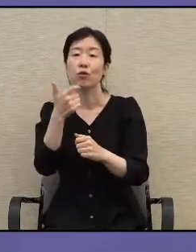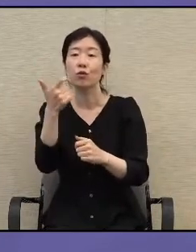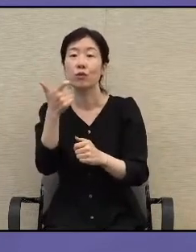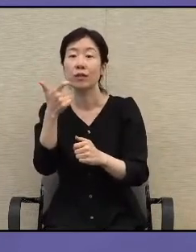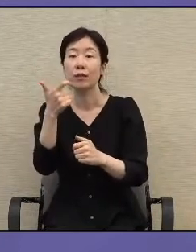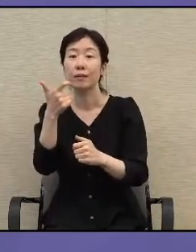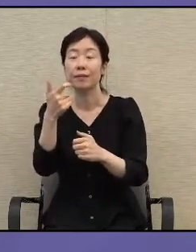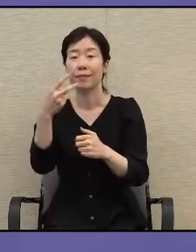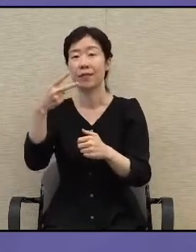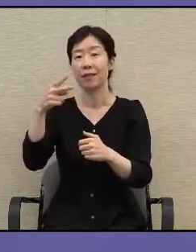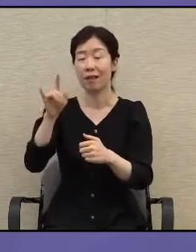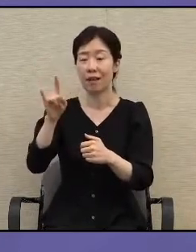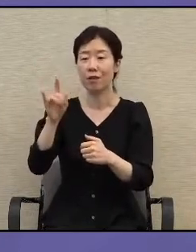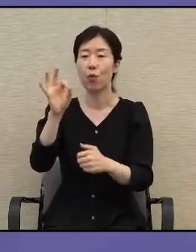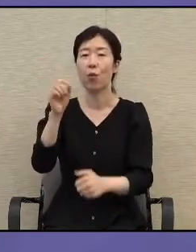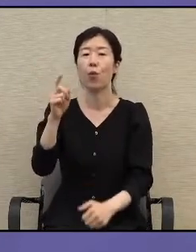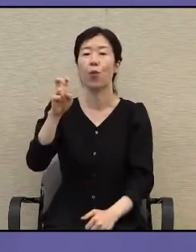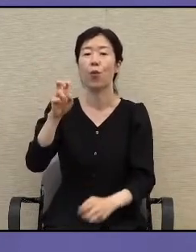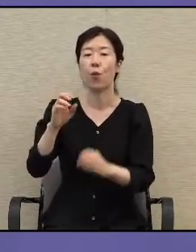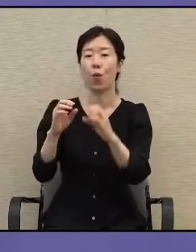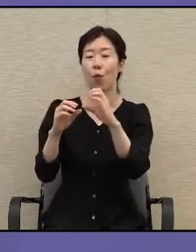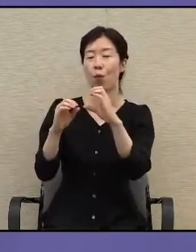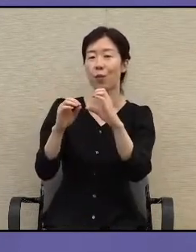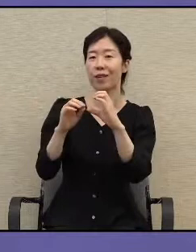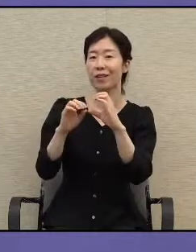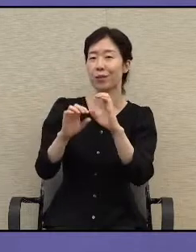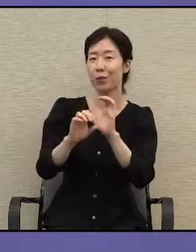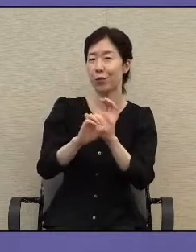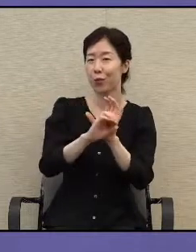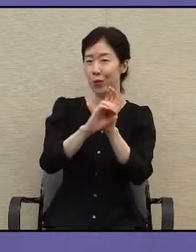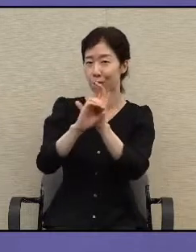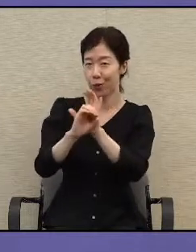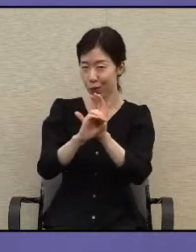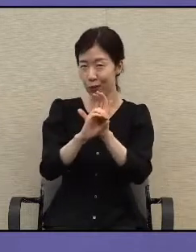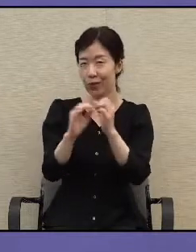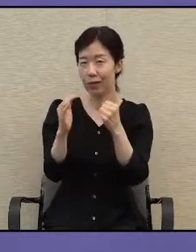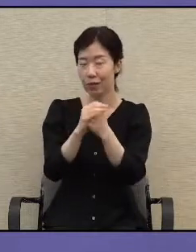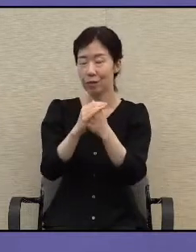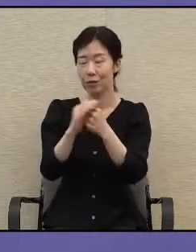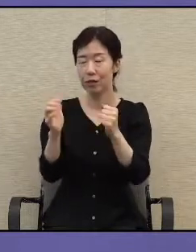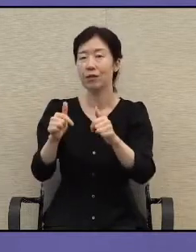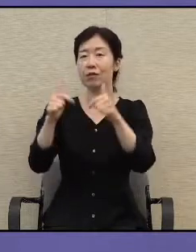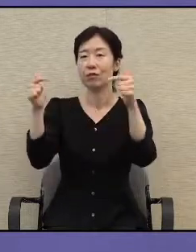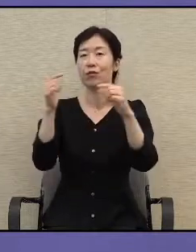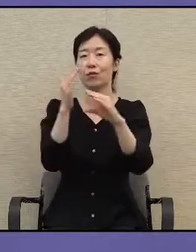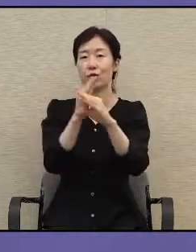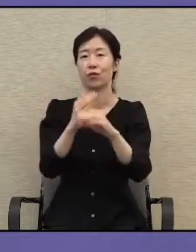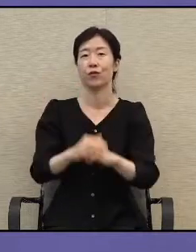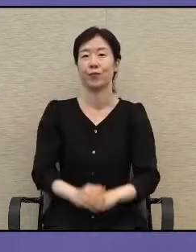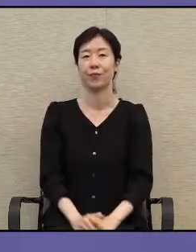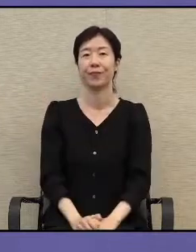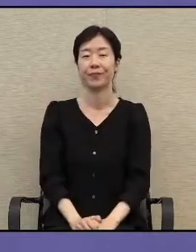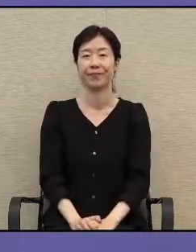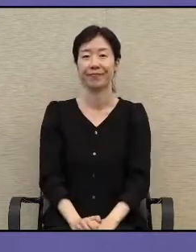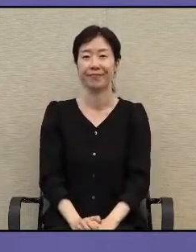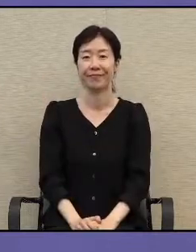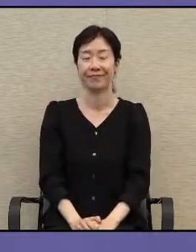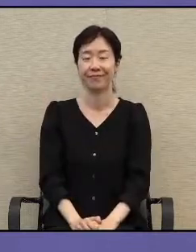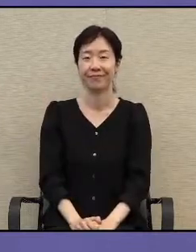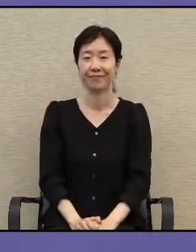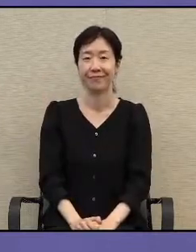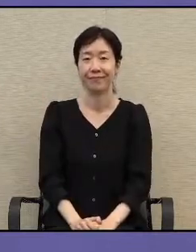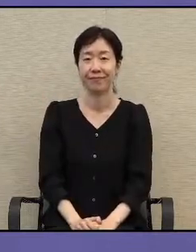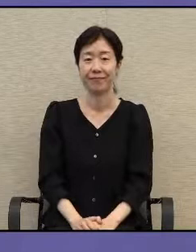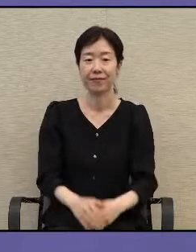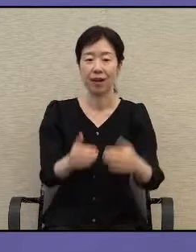양상입니다. 저희가 조금 몇 가지 이제 요인별로 좀 이 불안 위험군의 어떤 집단 간 차이들을 좀 봤는데요. 굉장히 재밌는